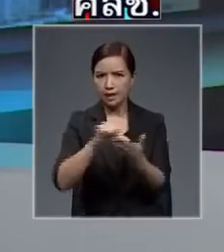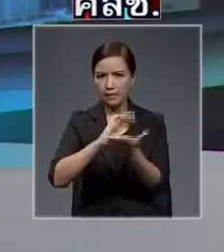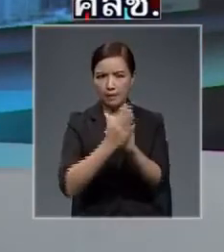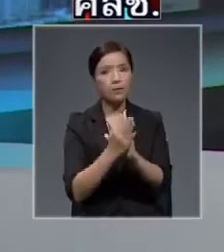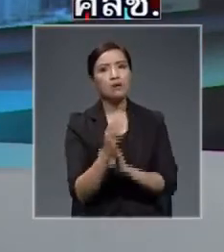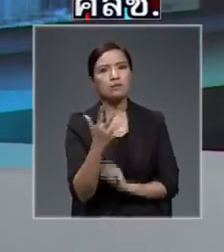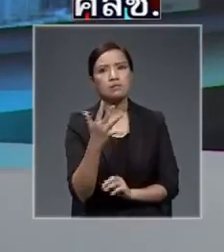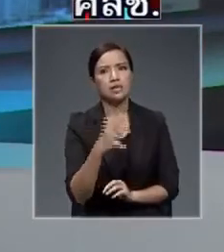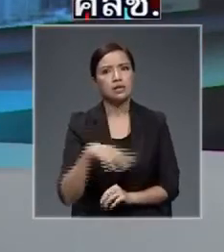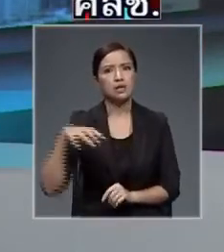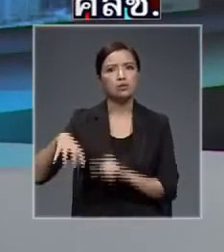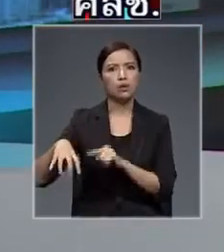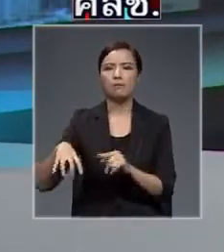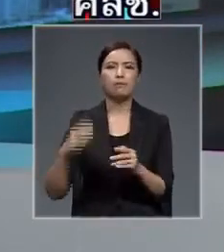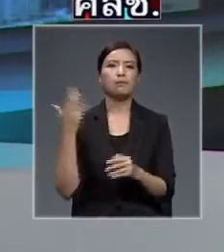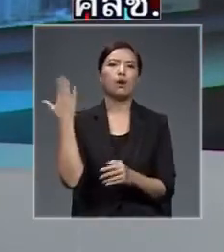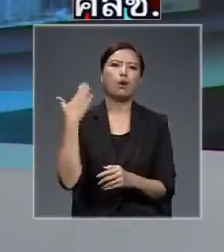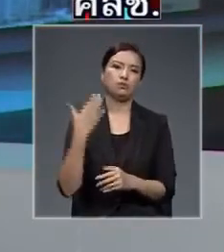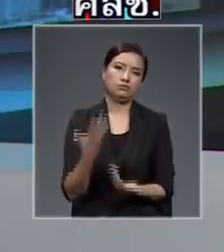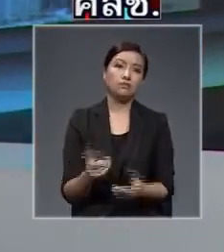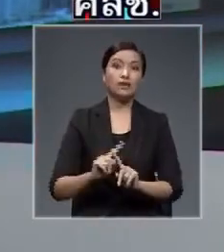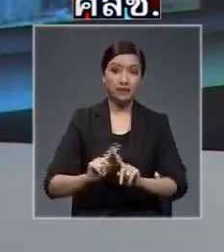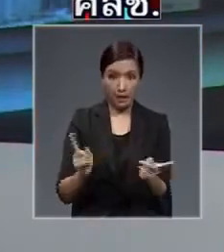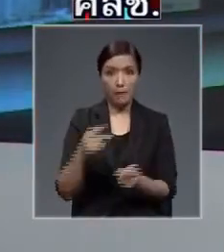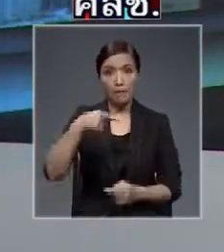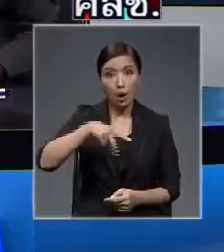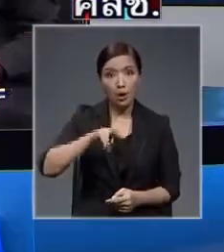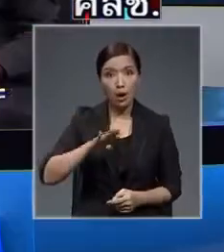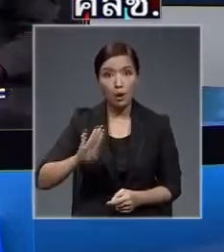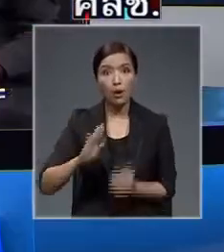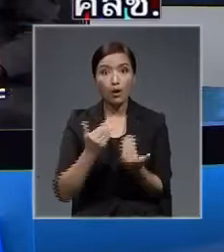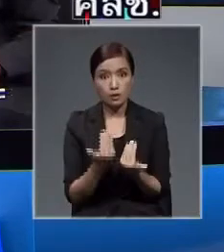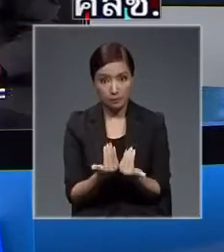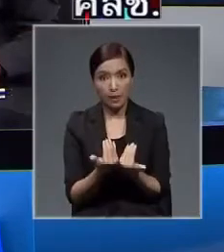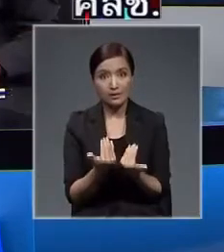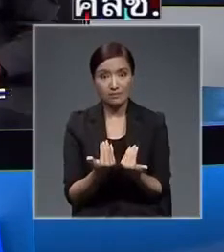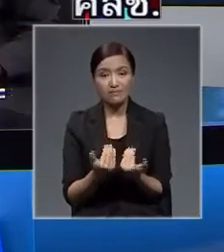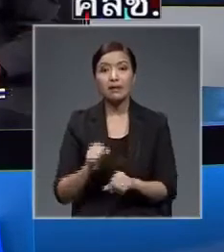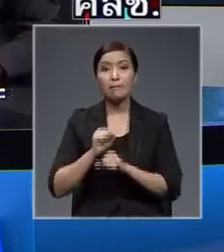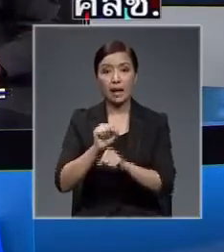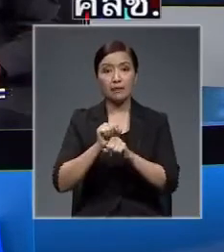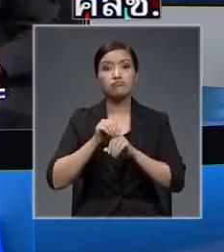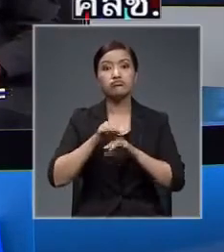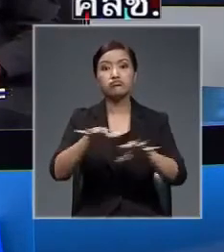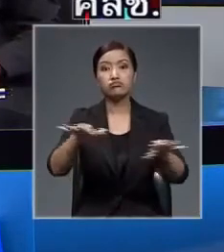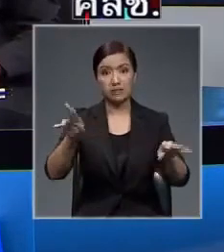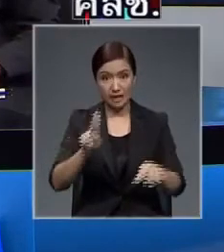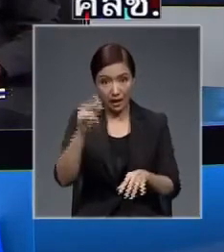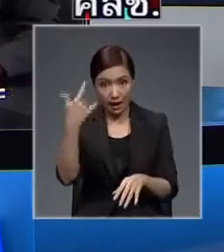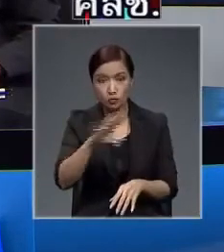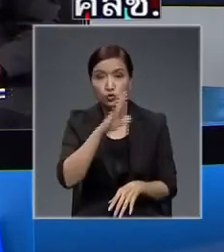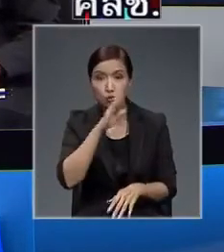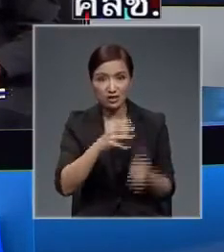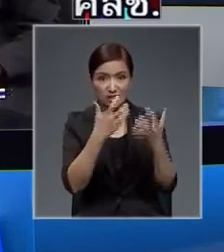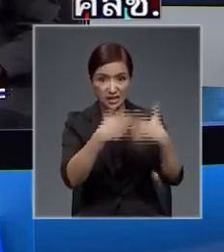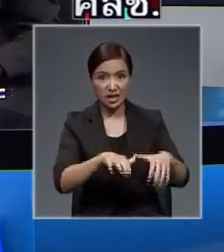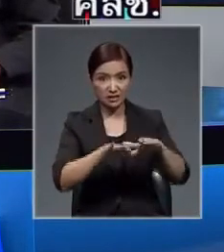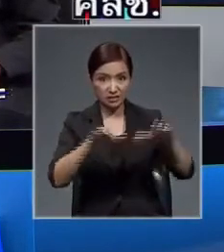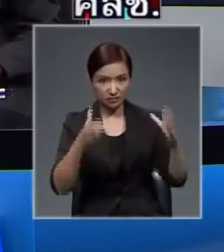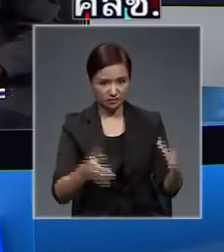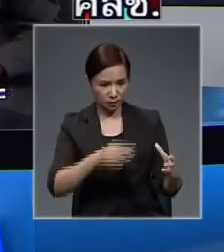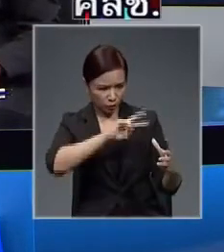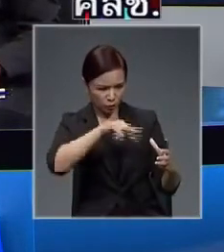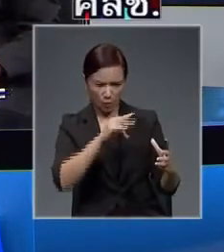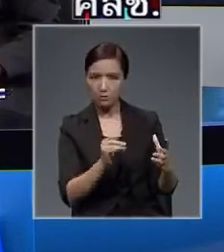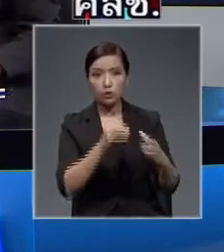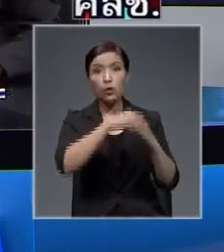เปลี่ยนแปลงนะคะแต่พรบฉบับเนี่ยค่ะเมื่อมีแล้วเนี่ยประกาศใช้แล้วเนี่ยถ้าพบว่าตรวจสภาพไม่ผ่านเนี่ยคุณต้องปรับปรุง